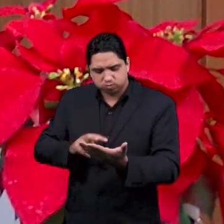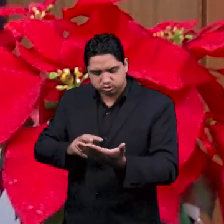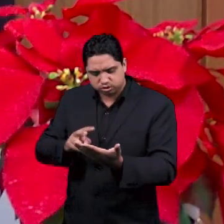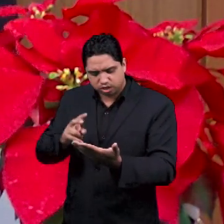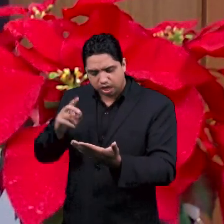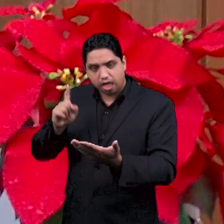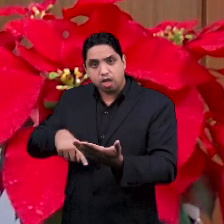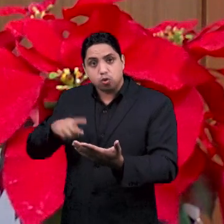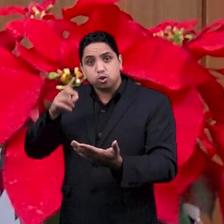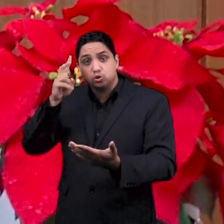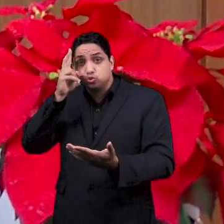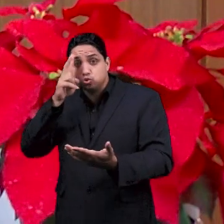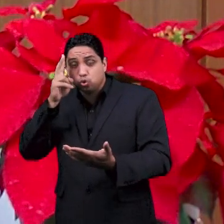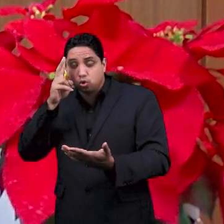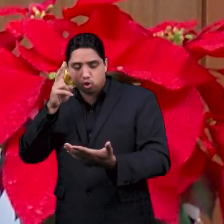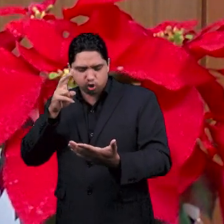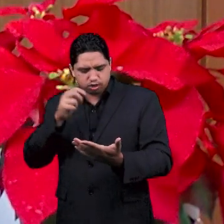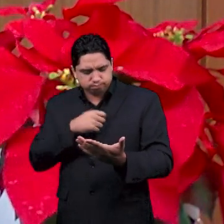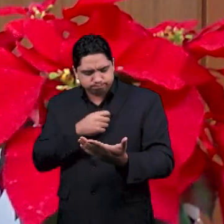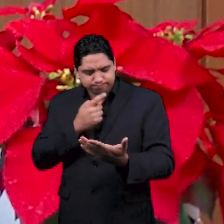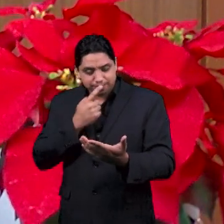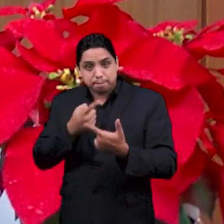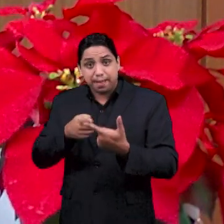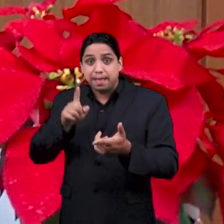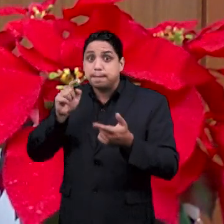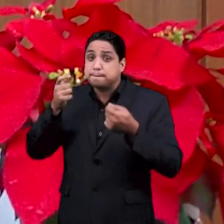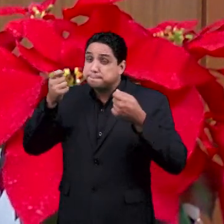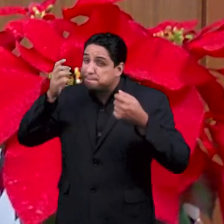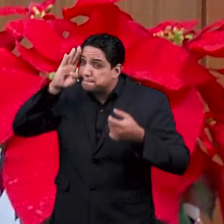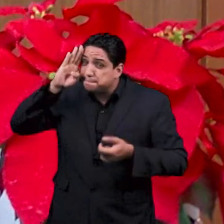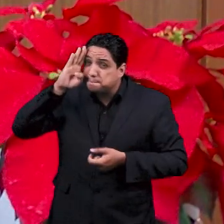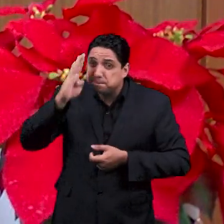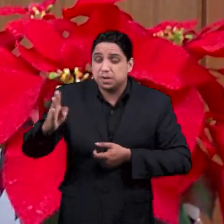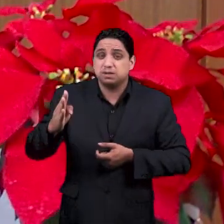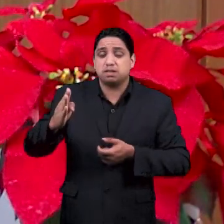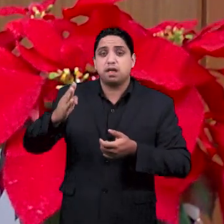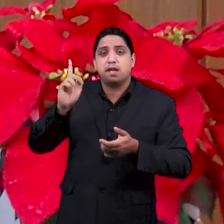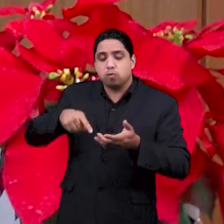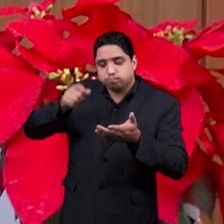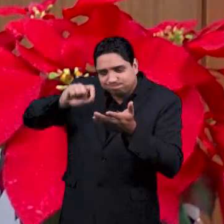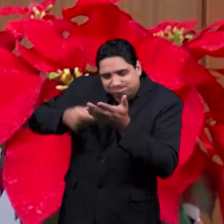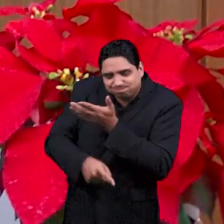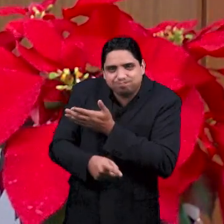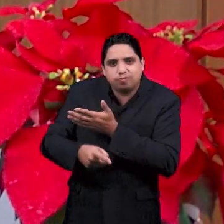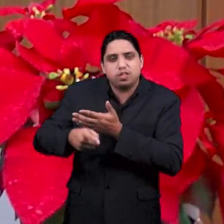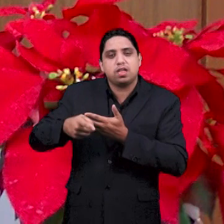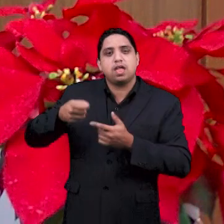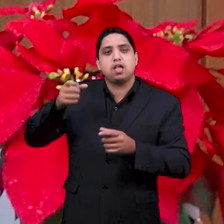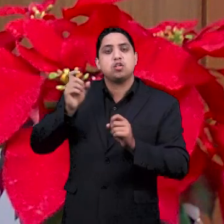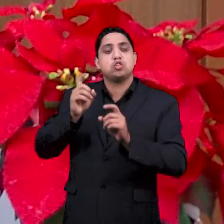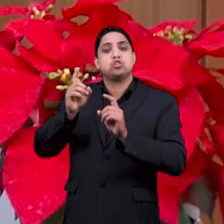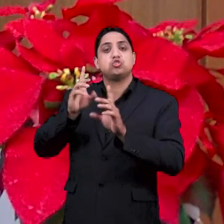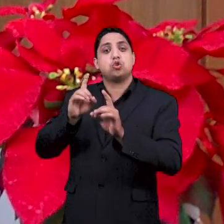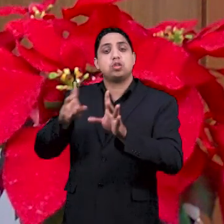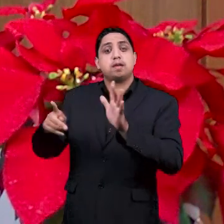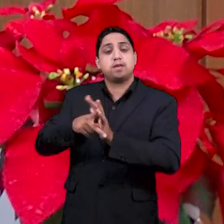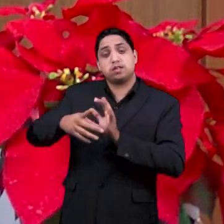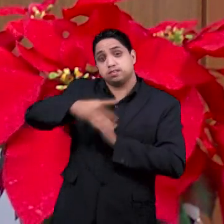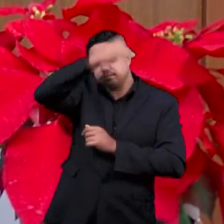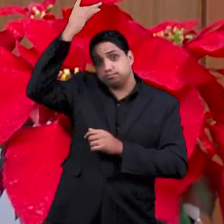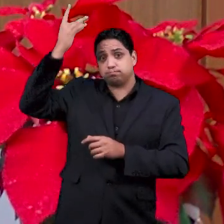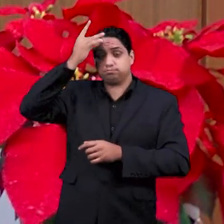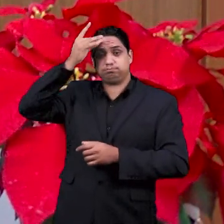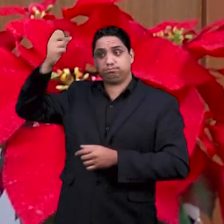то, что имеет происхождение в нем, да, в историческом, но и прежде всего это